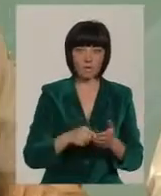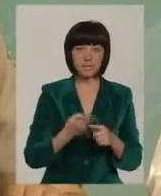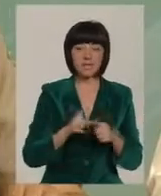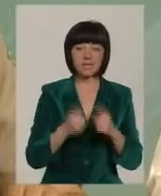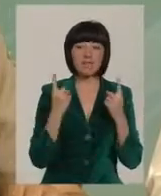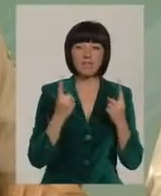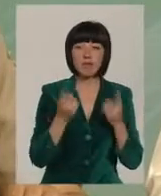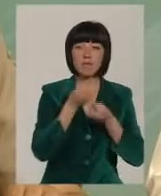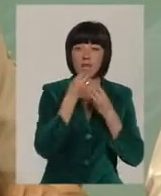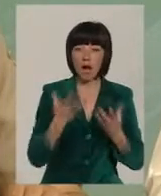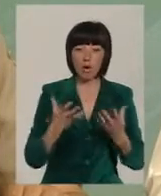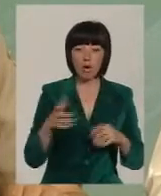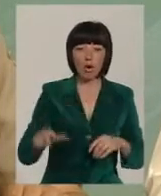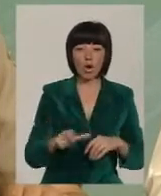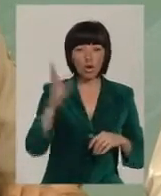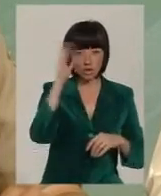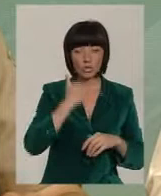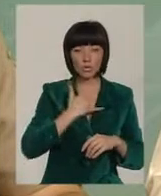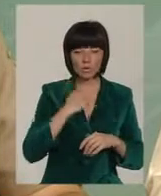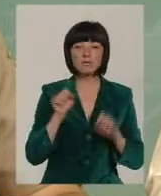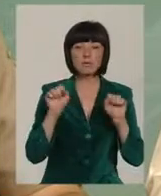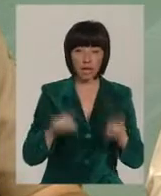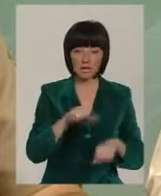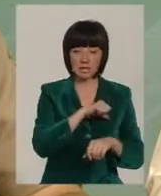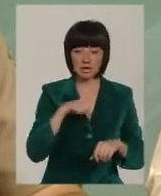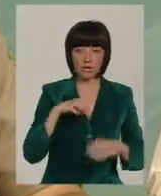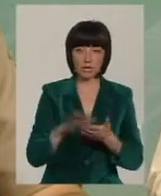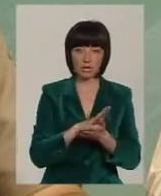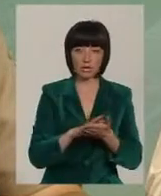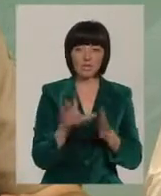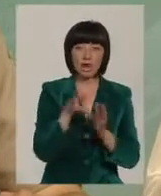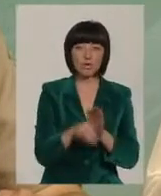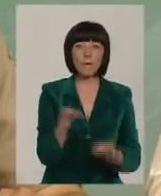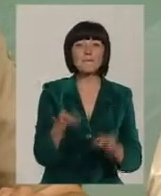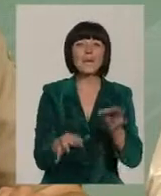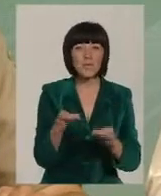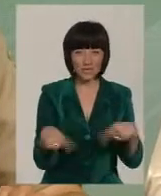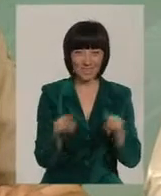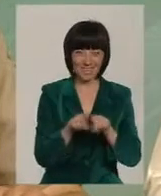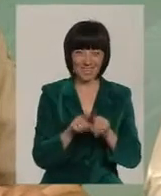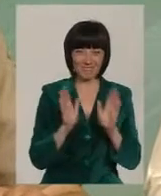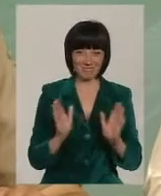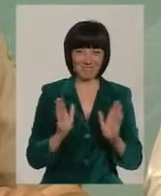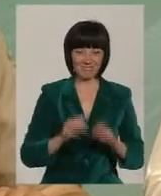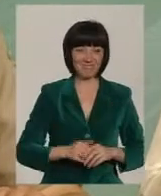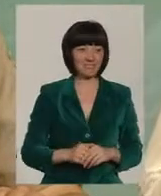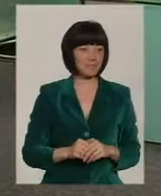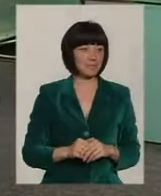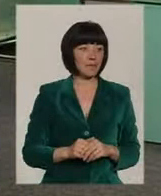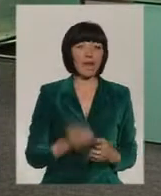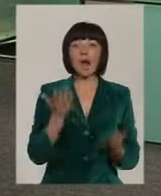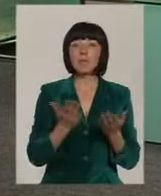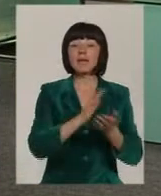велике благо, це річки у нас здатні для самоочищення. Це воно залочено природою, тобто... А якби ще